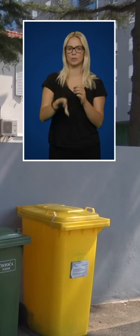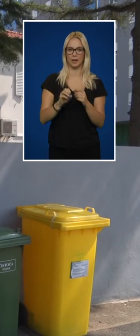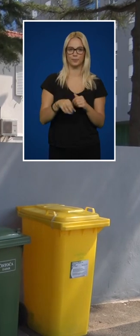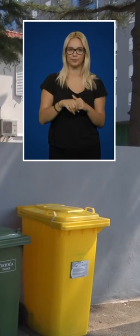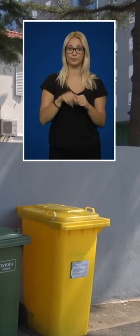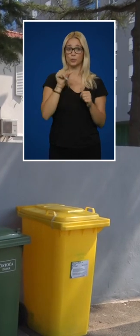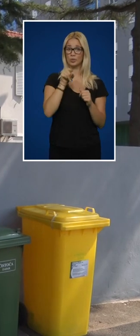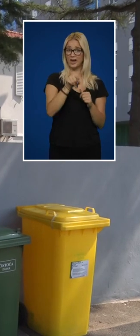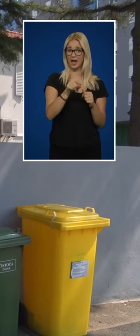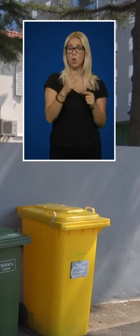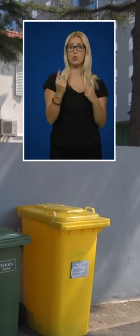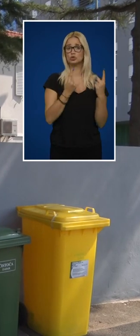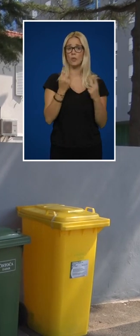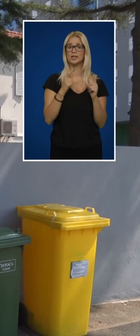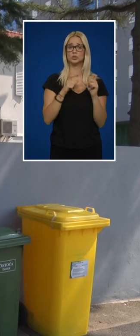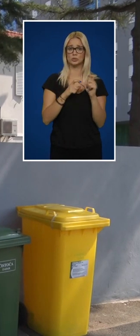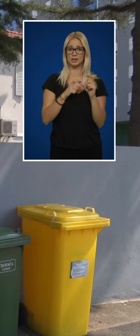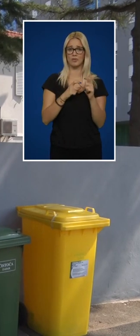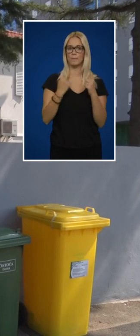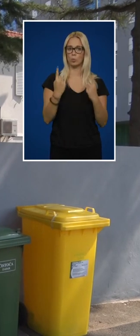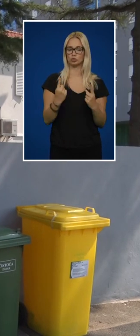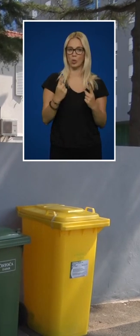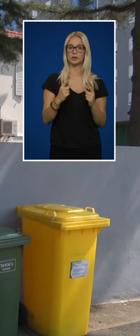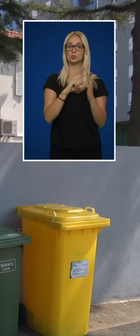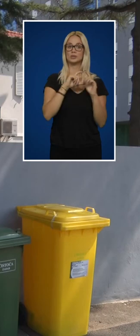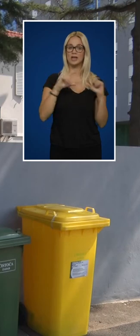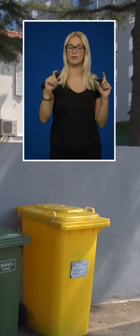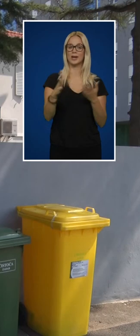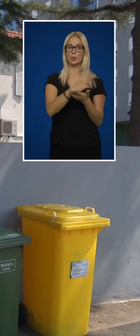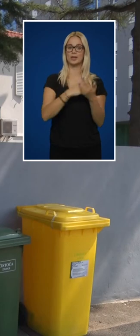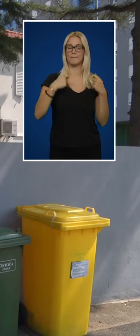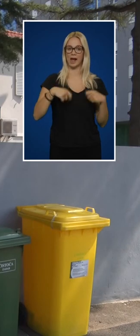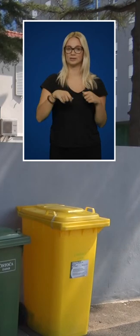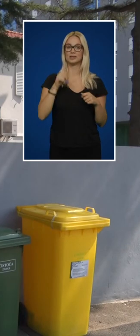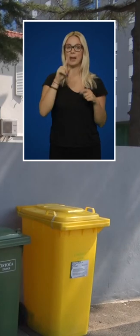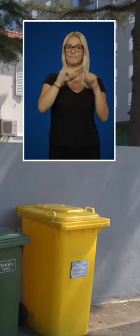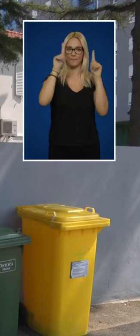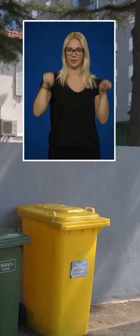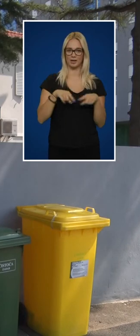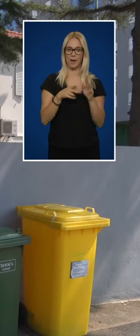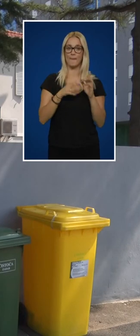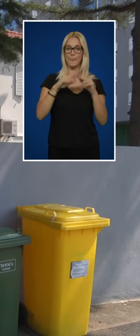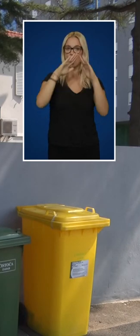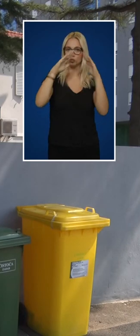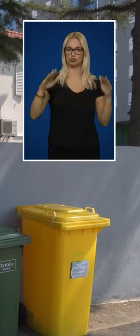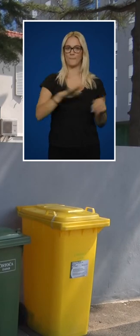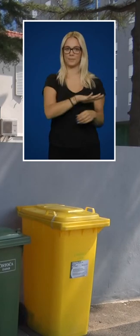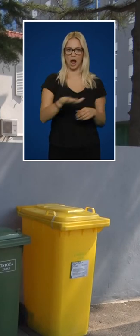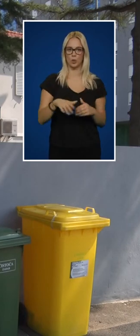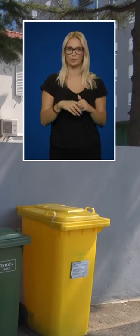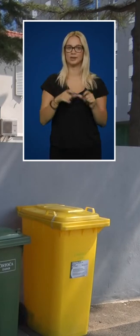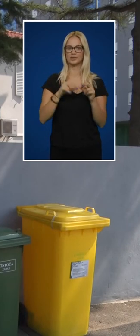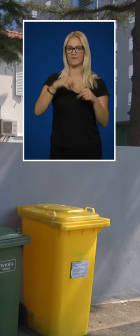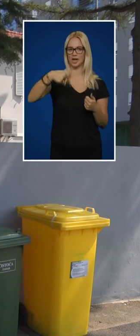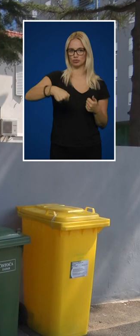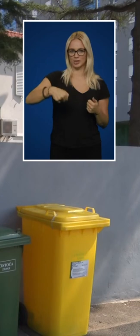sad dobro i funkcionira. Također postoji sustav prikupljanja svih tih nekakvih sekundarnih sirovina i komunalnog otpada u reciklažnim